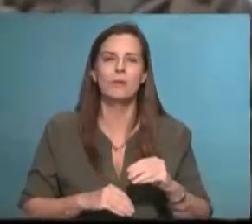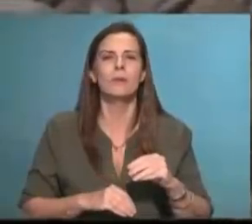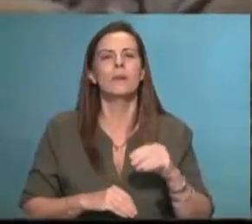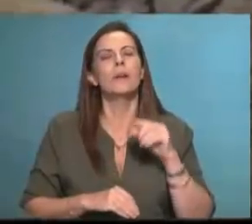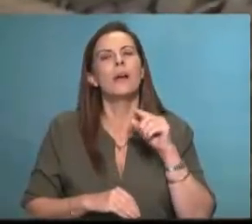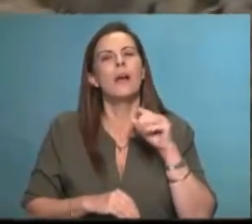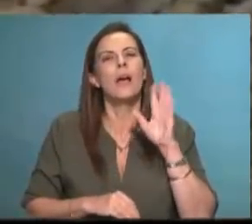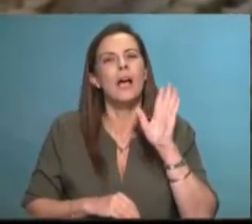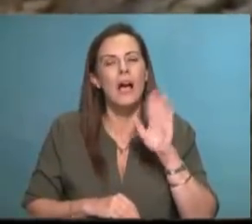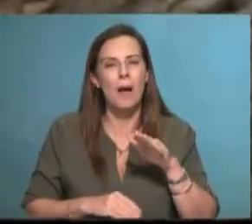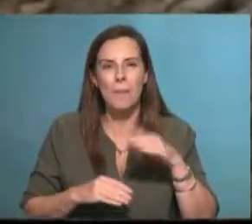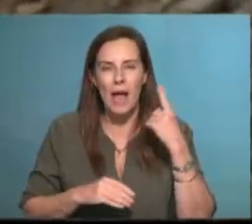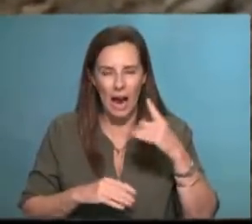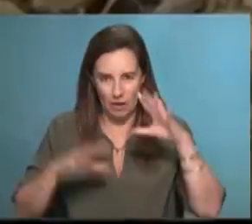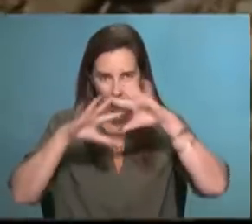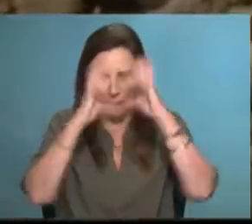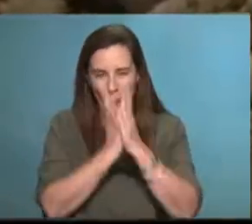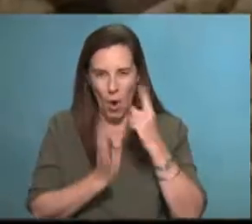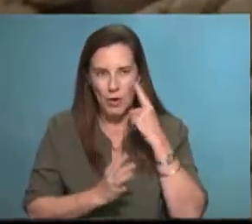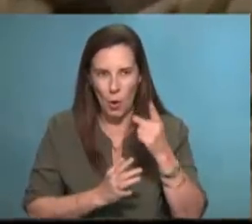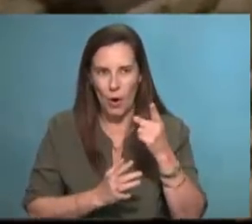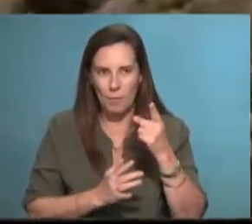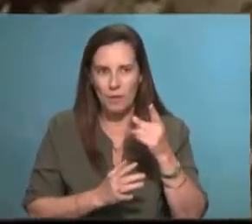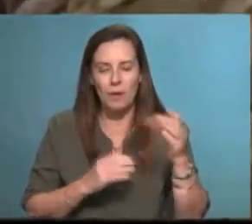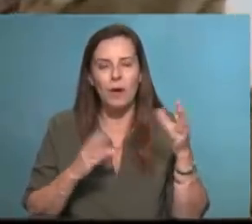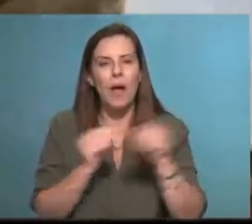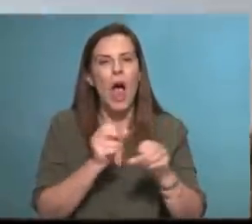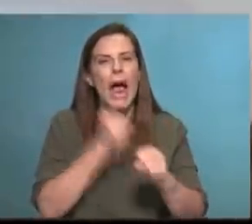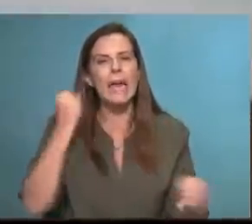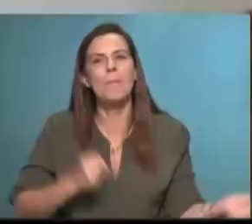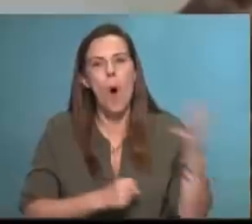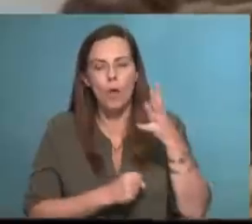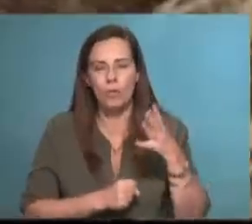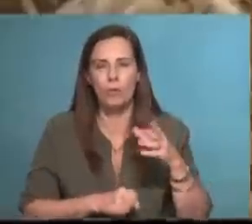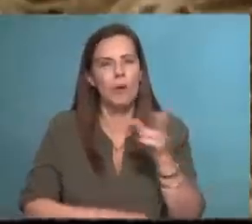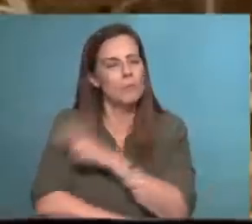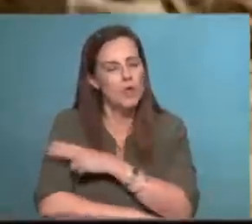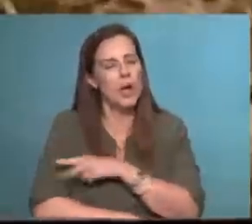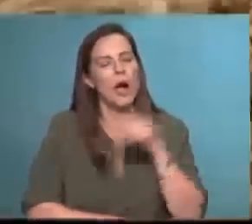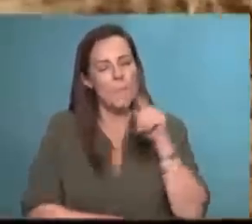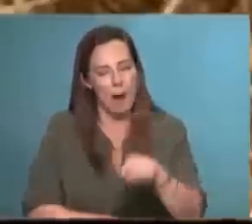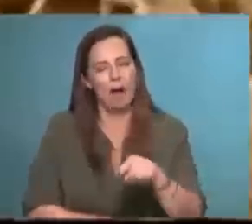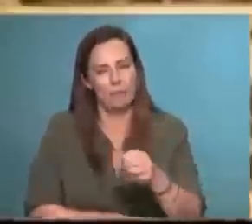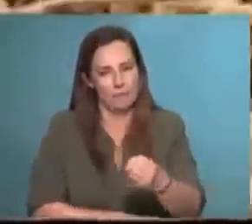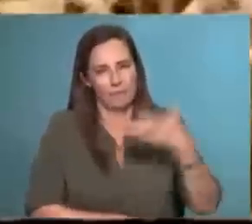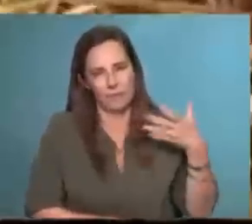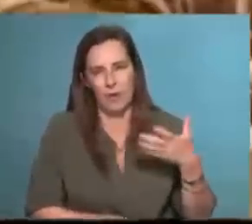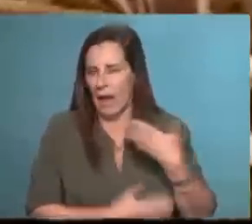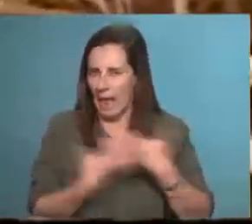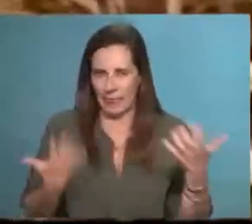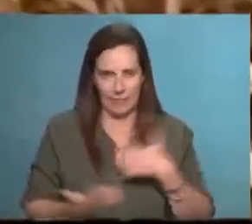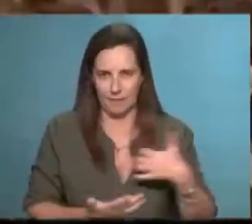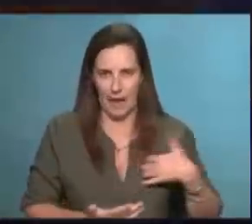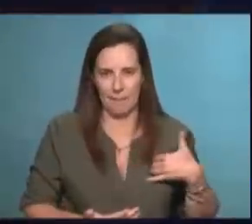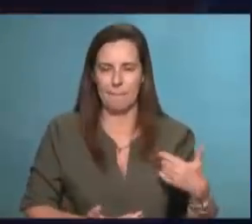מספר שלפחות לאחד האשכולות, אתם רואים אותו על המסך, הוצמד רימון, חבלן משטרה פירק אותו, לא היו נפגעים.